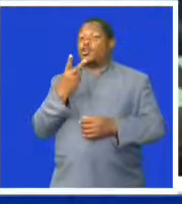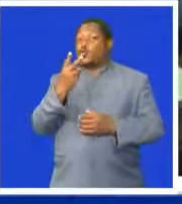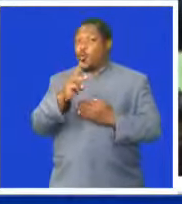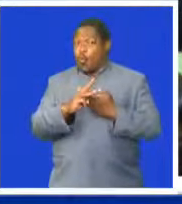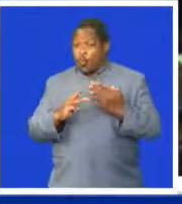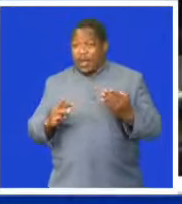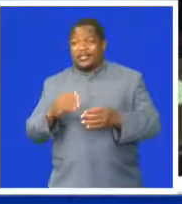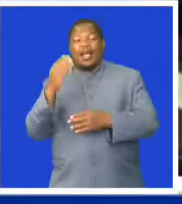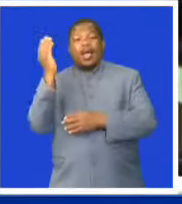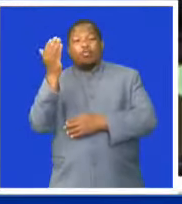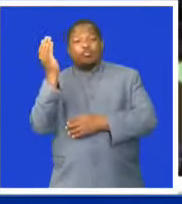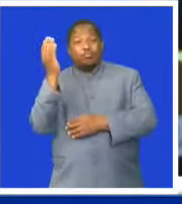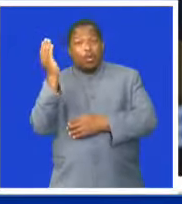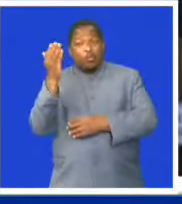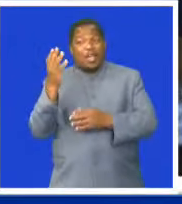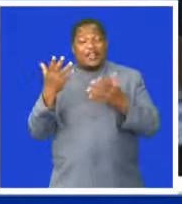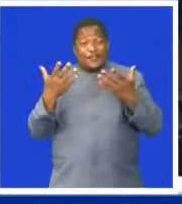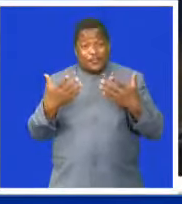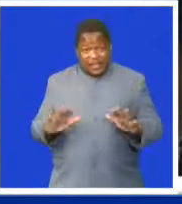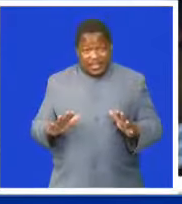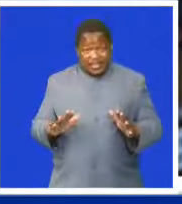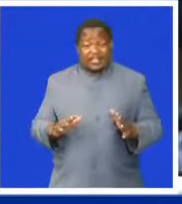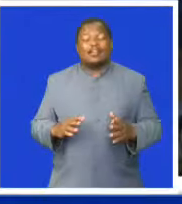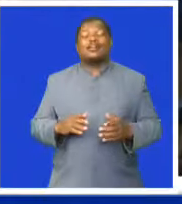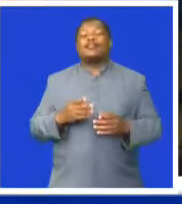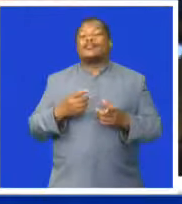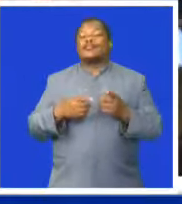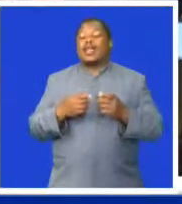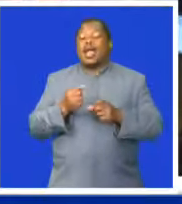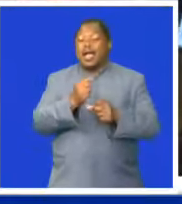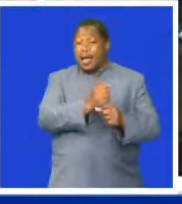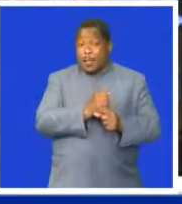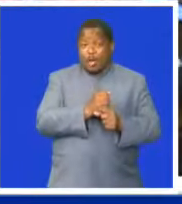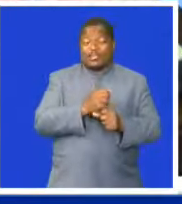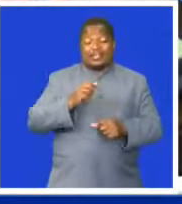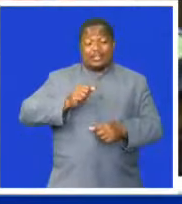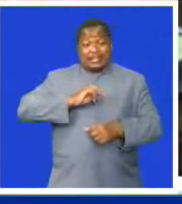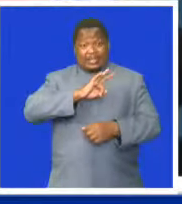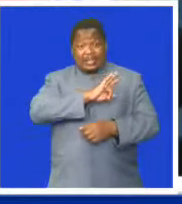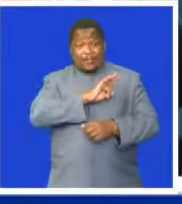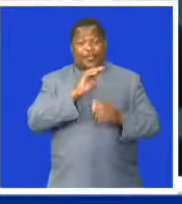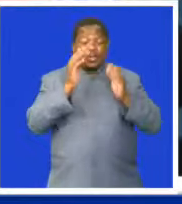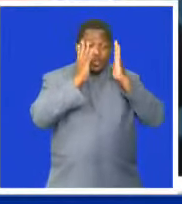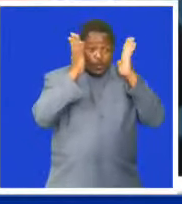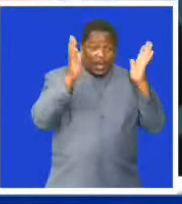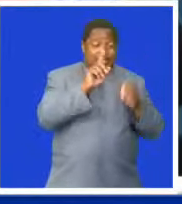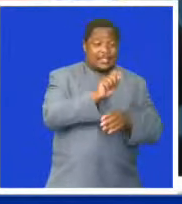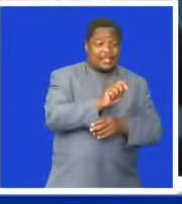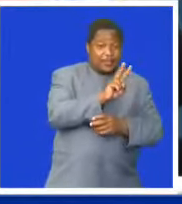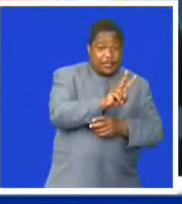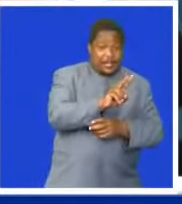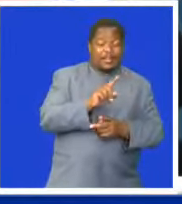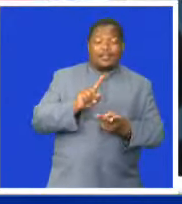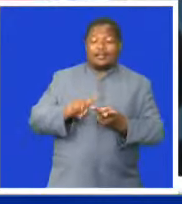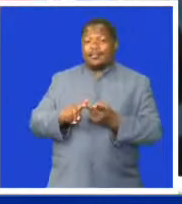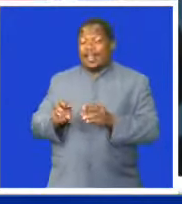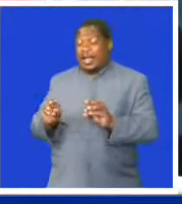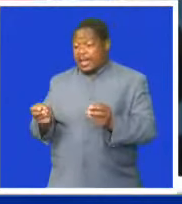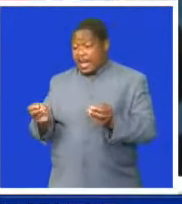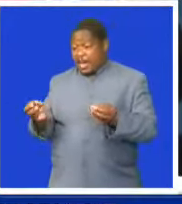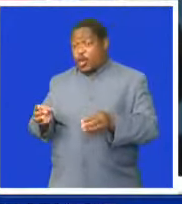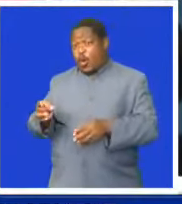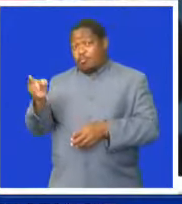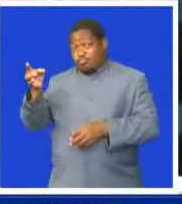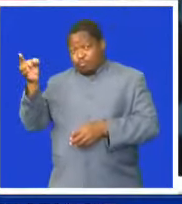tekuphathwa kwebasebenti balamisakado lemibili lokuyi Eswatini Television Authority kanye ne Eswatini Broadcasting